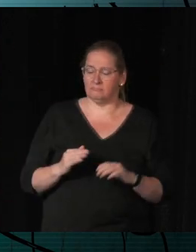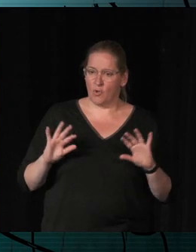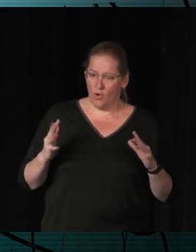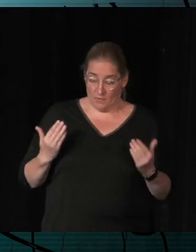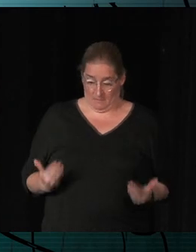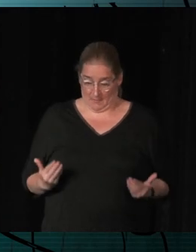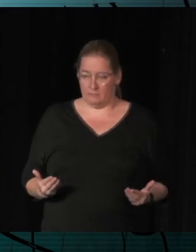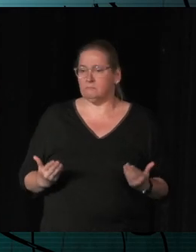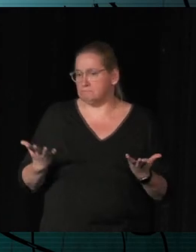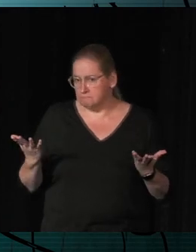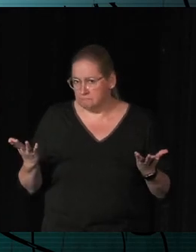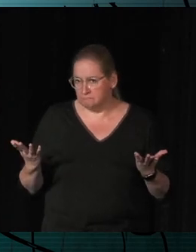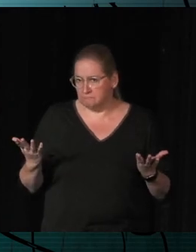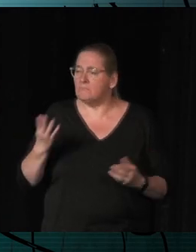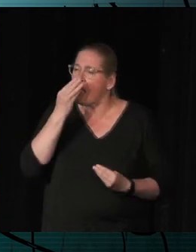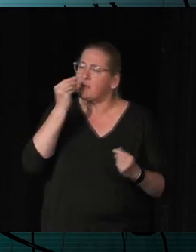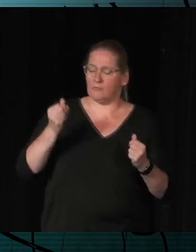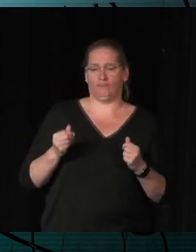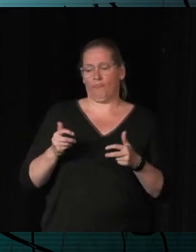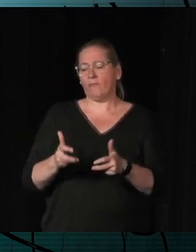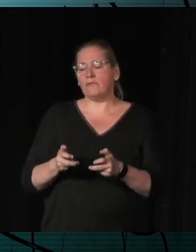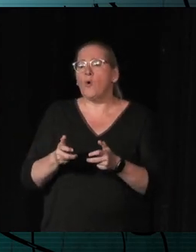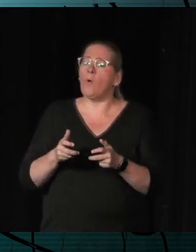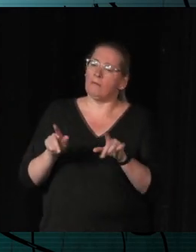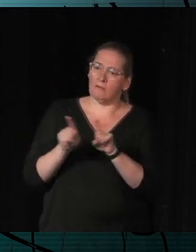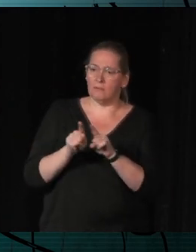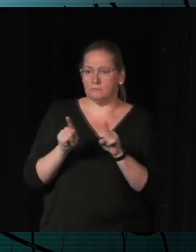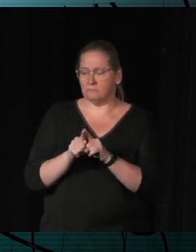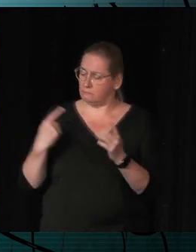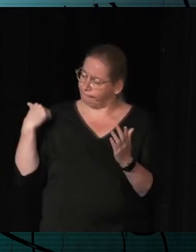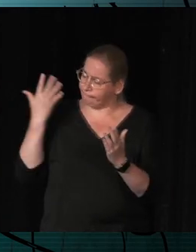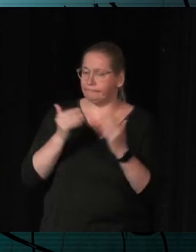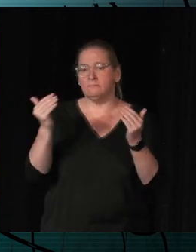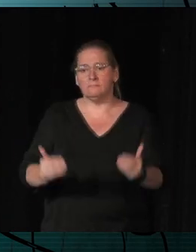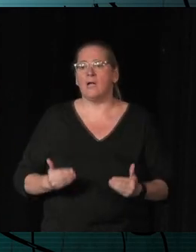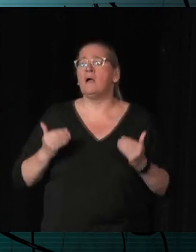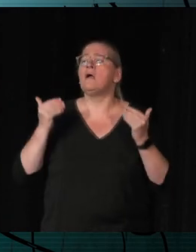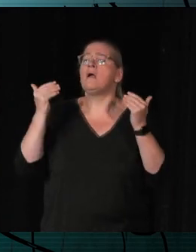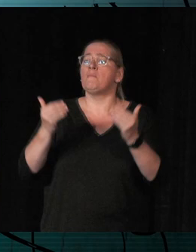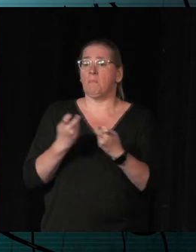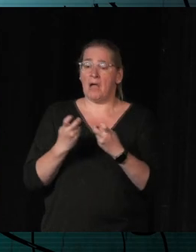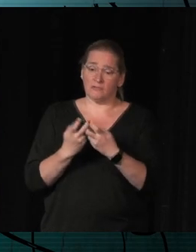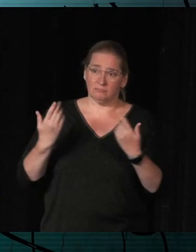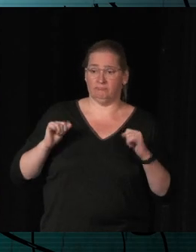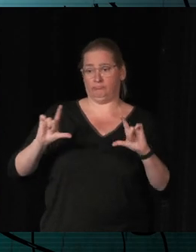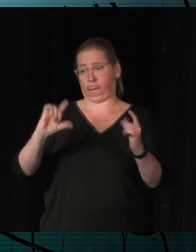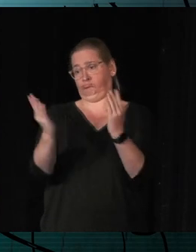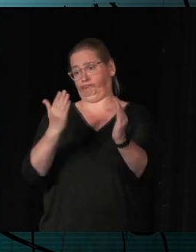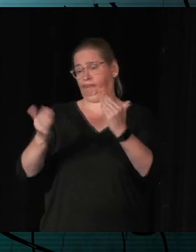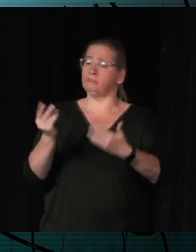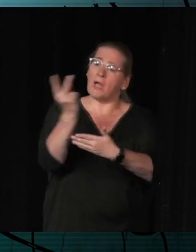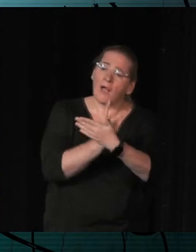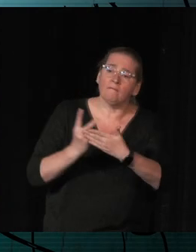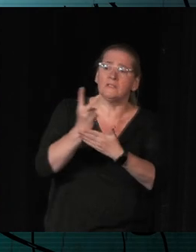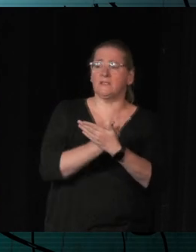aujourd'hui il y a une certaine stagnation dans le jeu vidéo grand public en tout cas dans ceux qui qui mettent qui mettent les graphismes et l'avancée technique